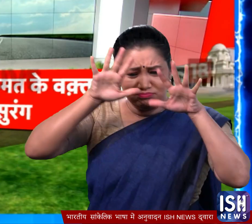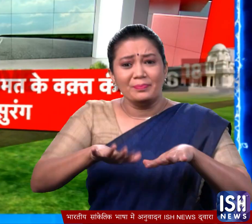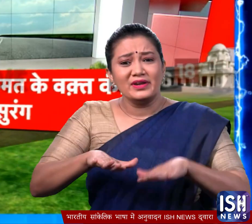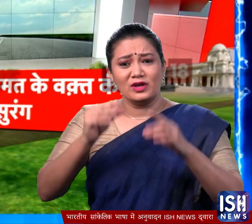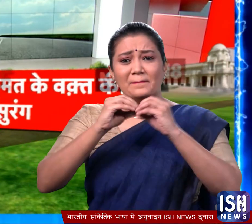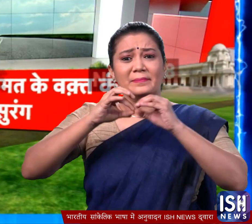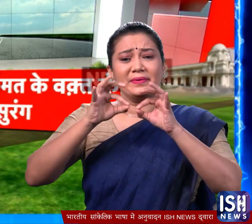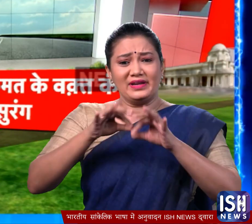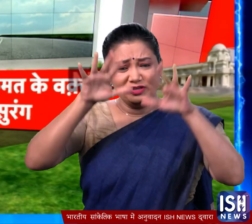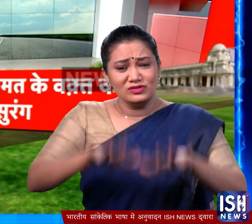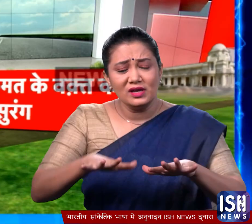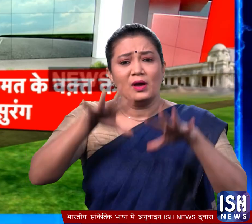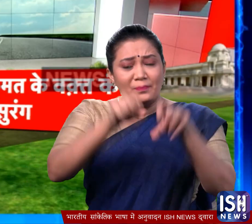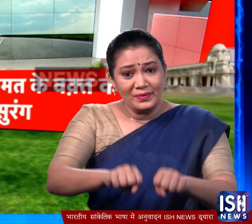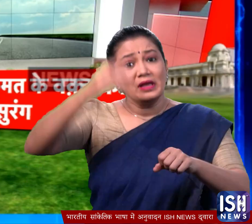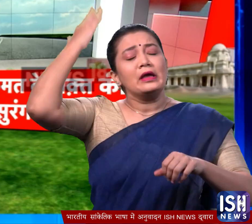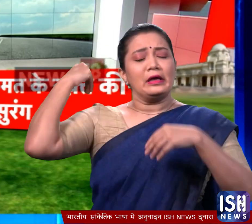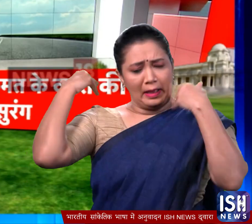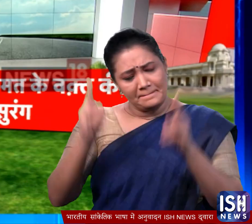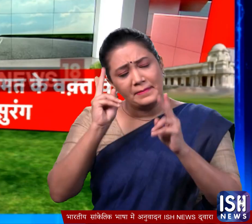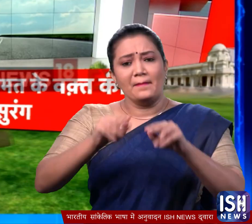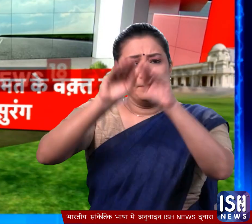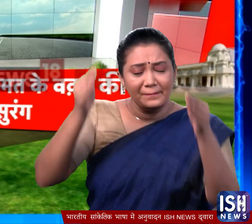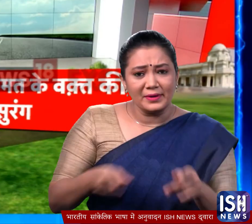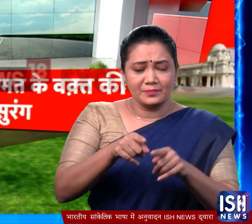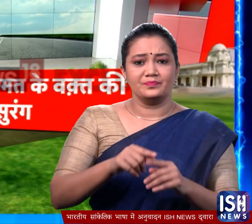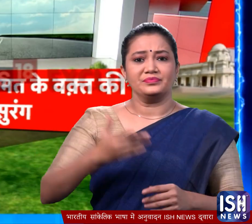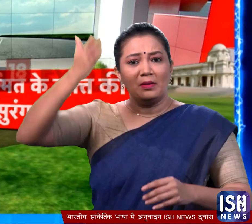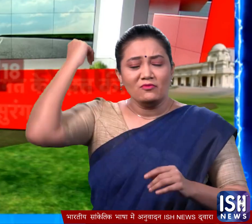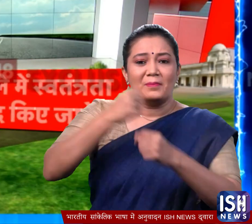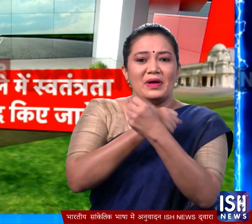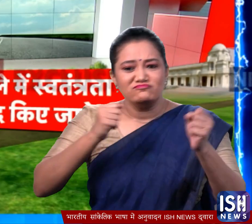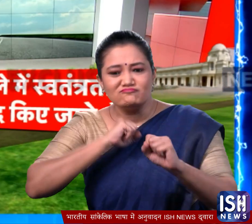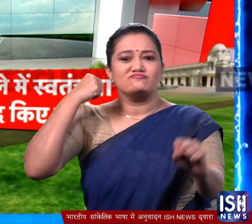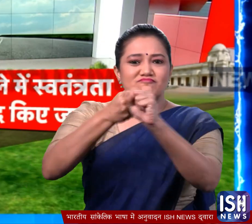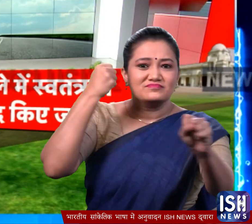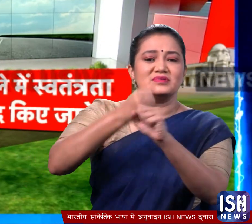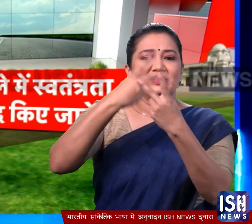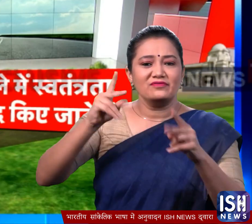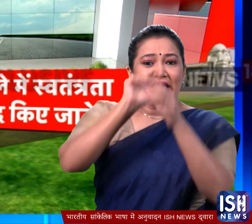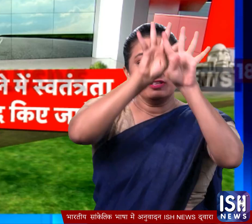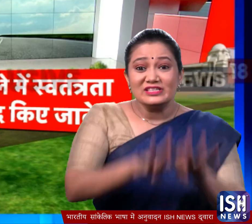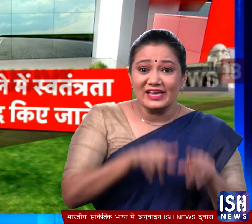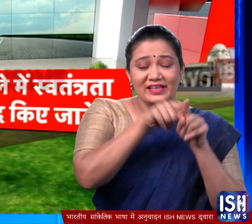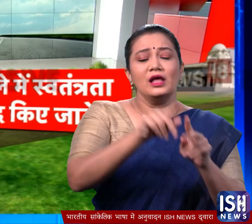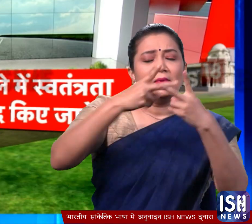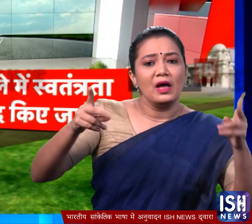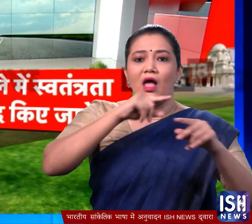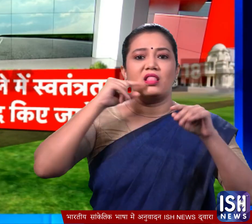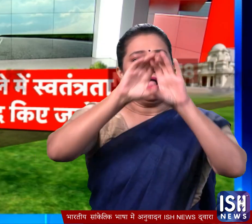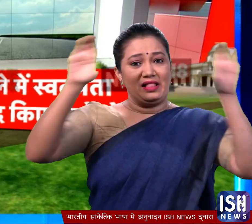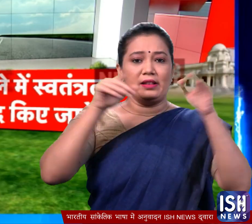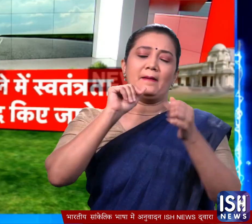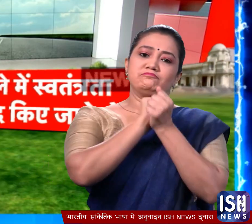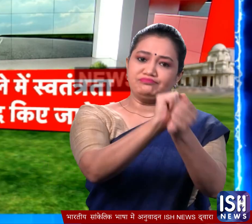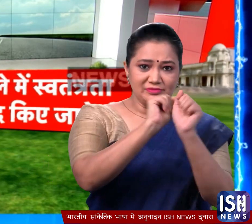पर है, यानी उस वक्त से जब देश गुलाम था और दिल्ली में जो स्वतंत्रता सेनानी अंग्रेजों की कैद में होते थे उनमें ज्यादातर को लाल